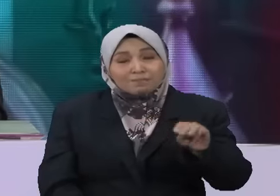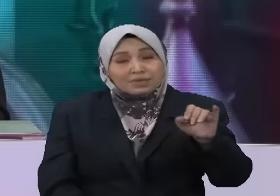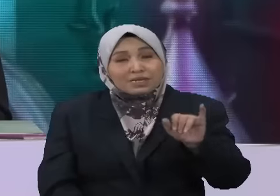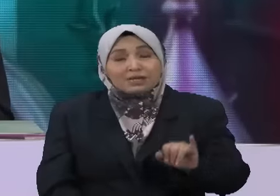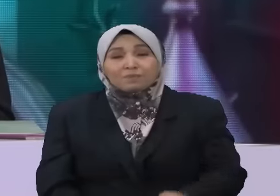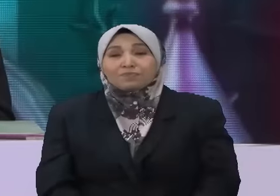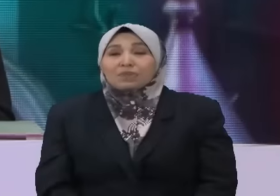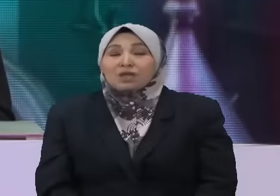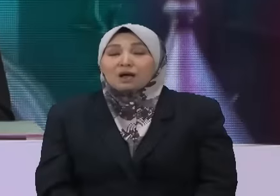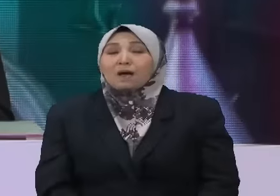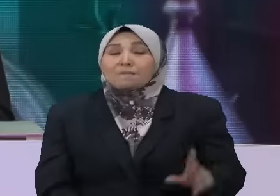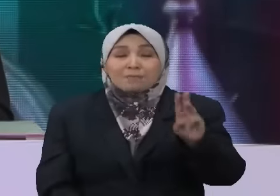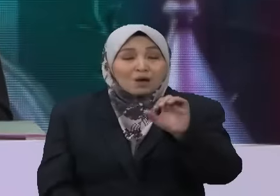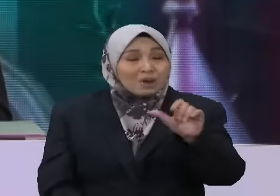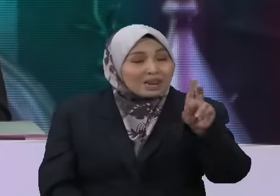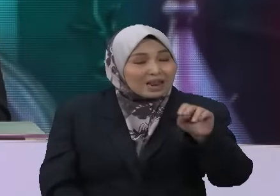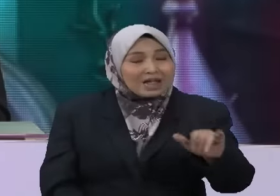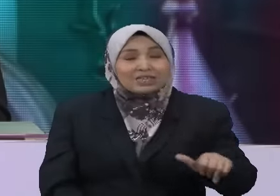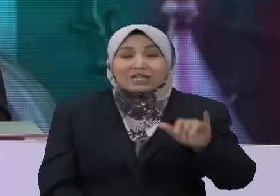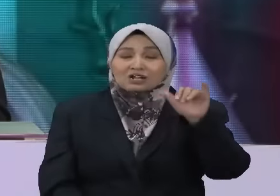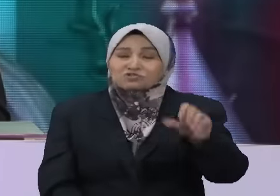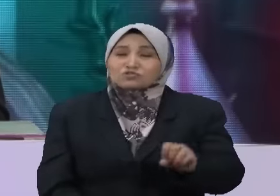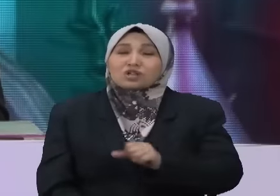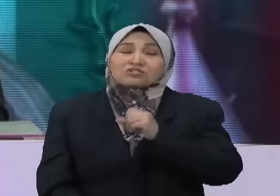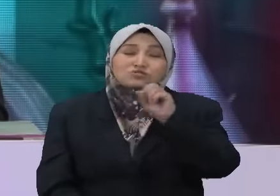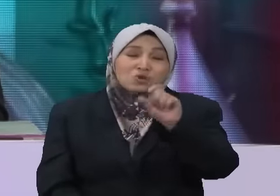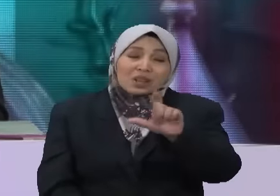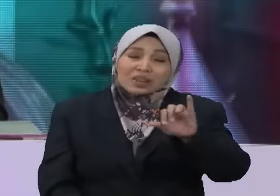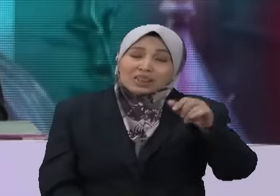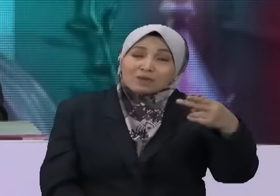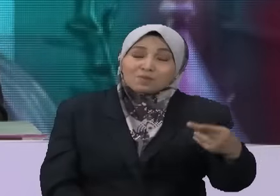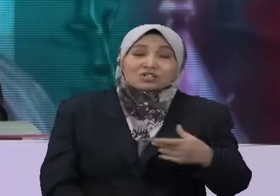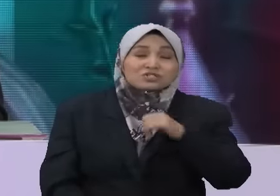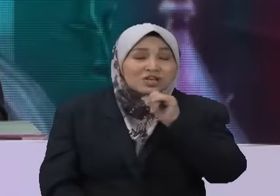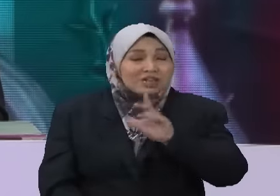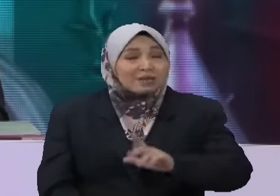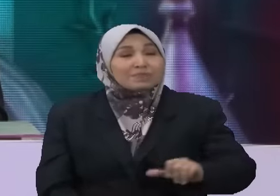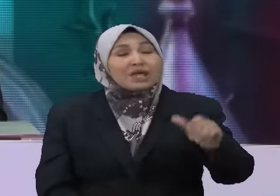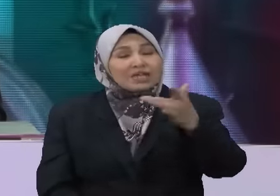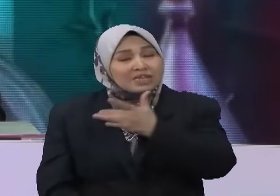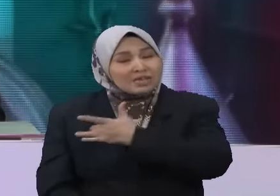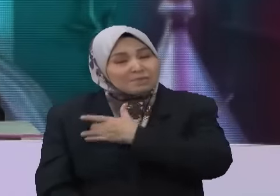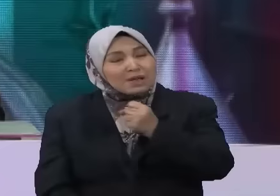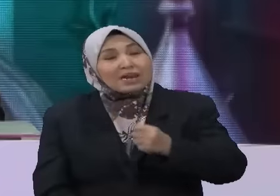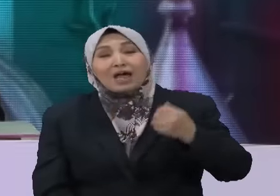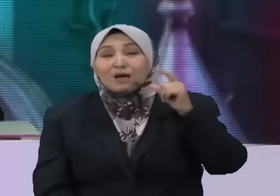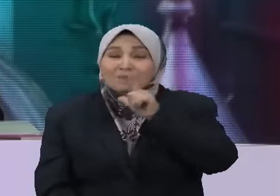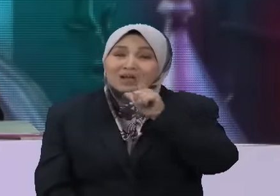Kimi Maula Sholi wasallim Daiman